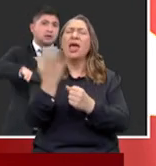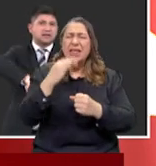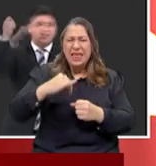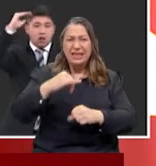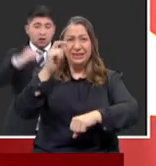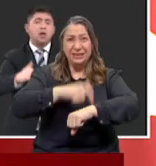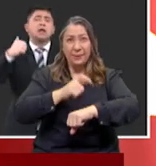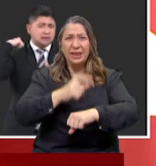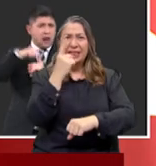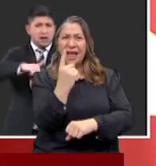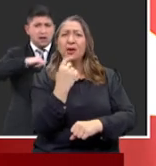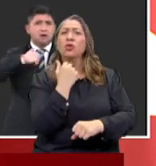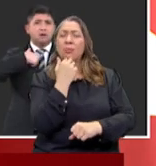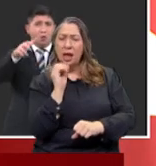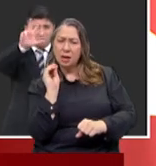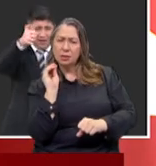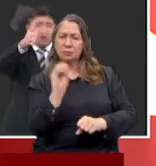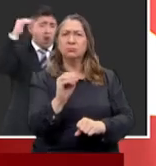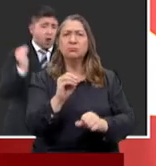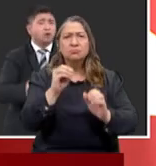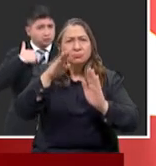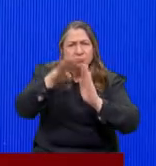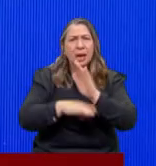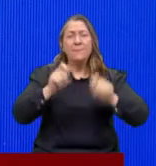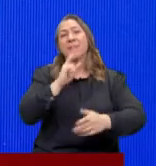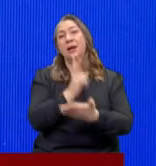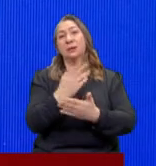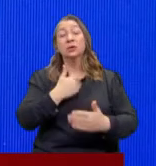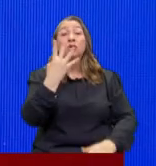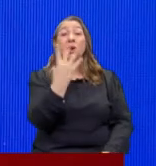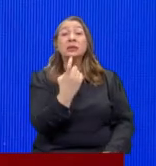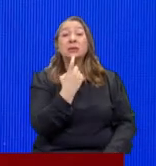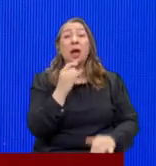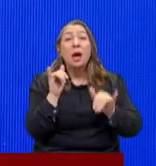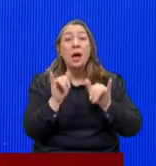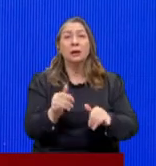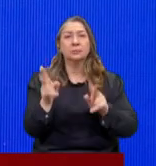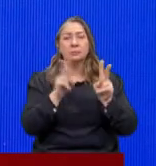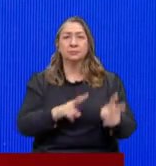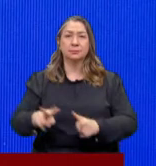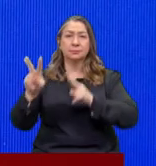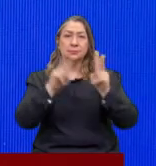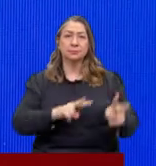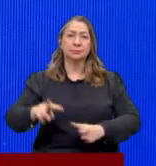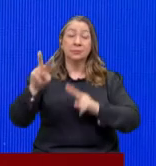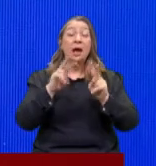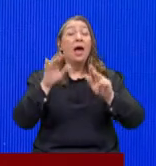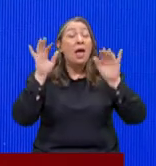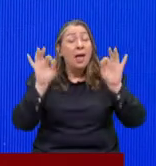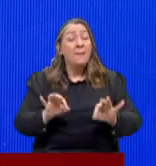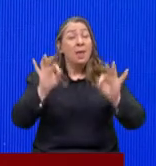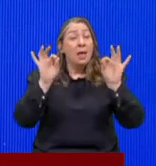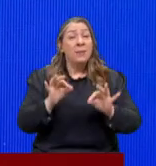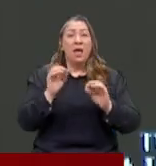kısa sürede tek haneli rakamlara geriletmekte kararlıyız. 4 yıldır aynı terane, aynı masal. Her defasında